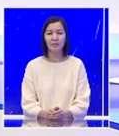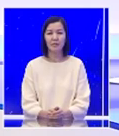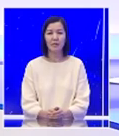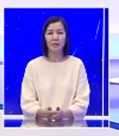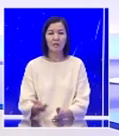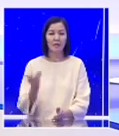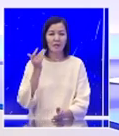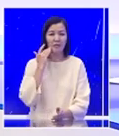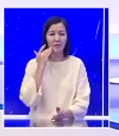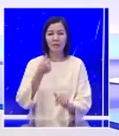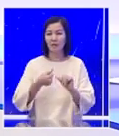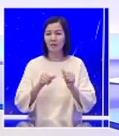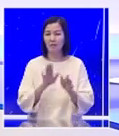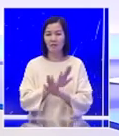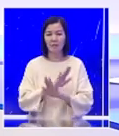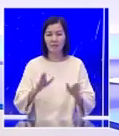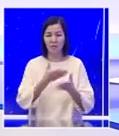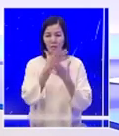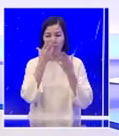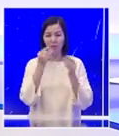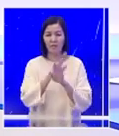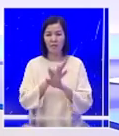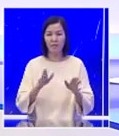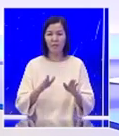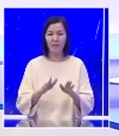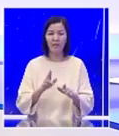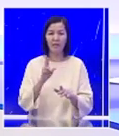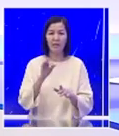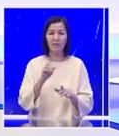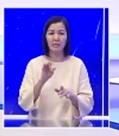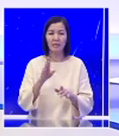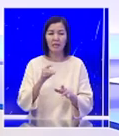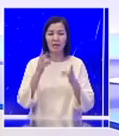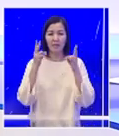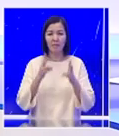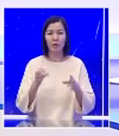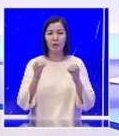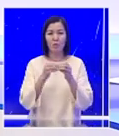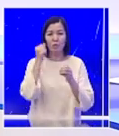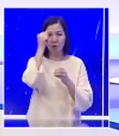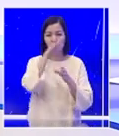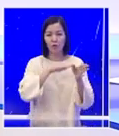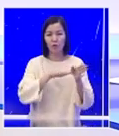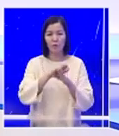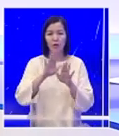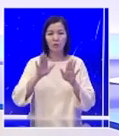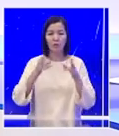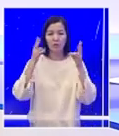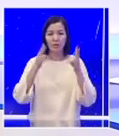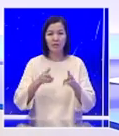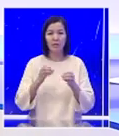Ешкімде еш нәрсе де ұмытылмайды. Бүгін дүйім жұртты дүрліктірген қызыл ағаш апатына 10 жыл толды. Тосын апат 2010